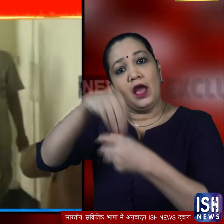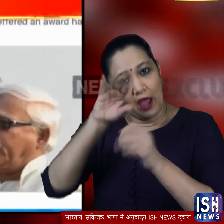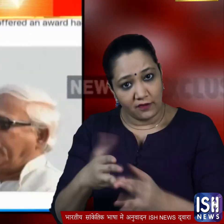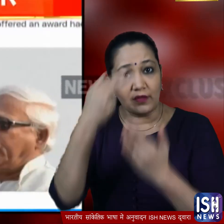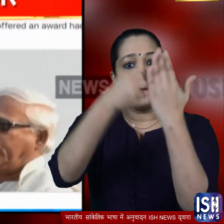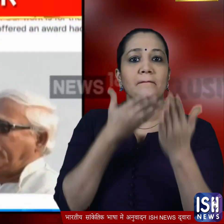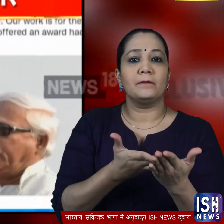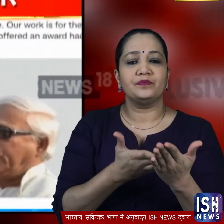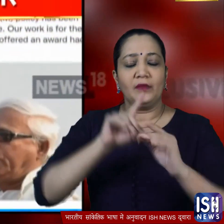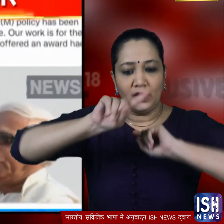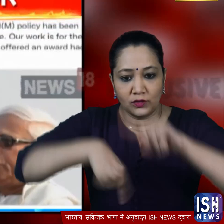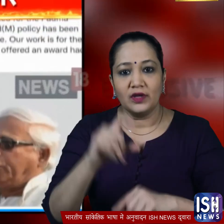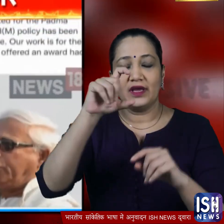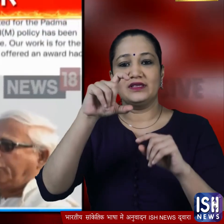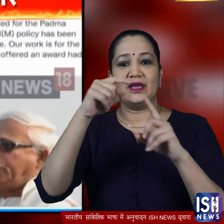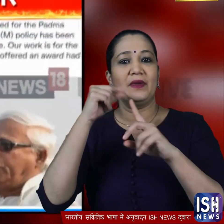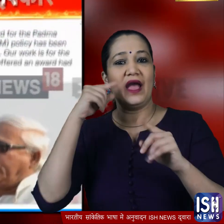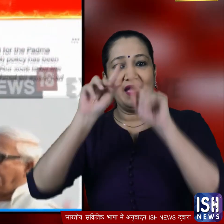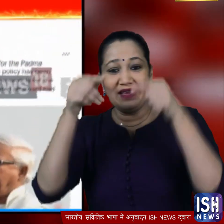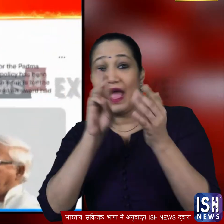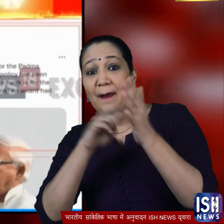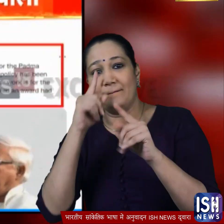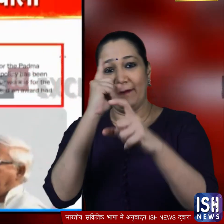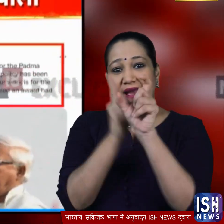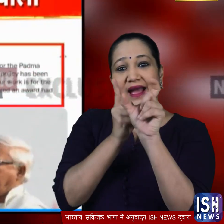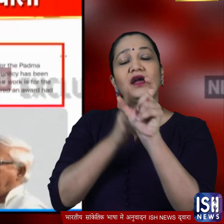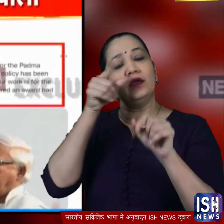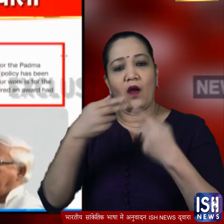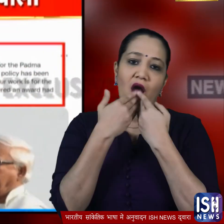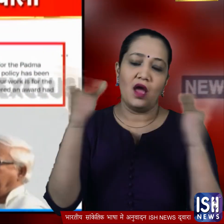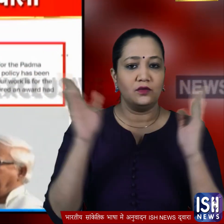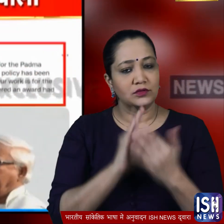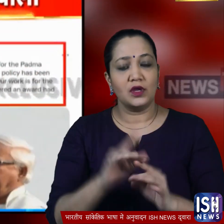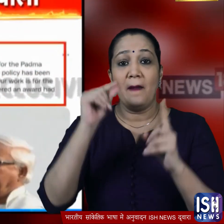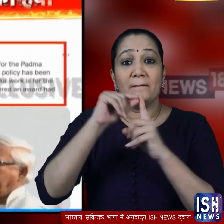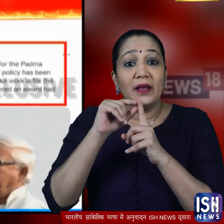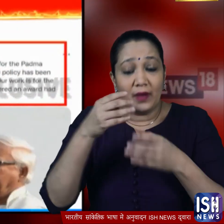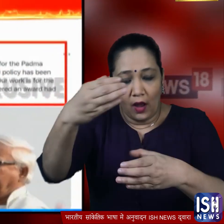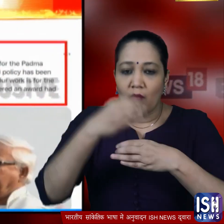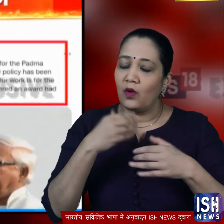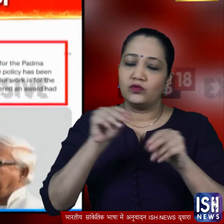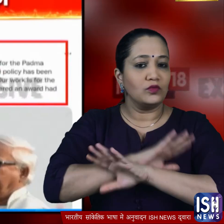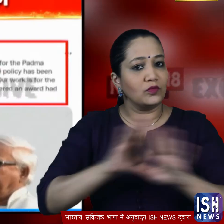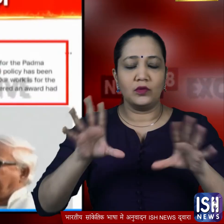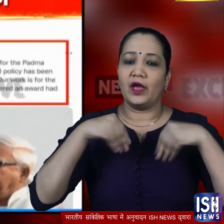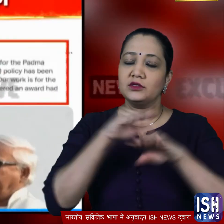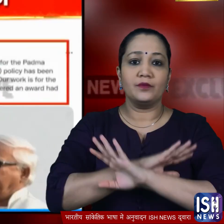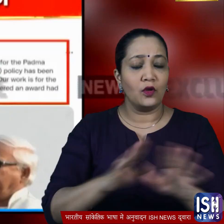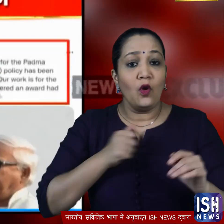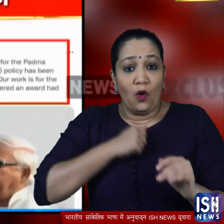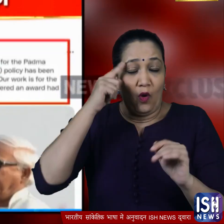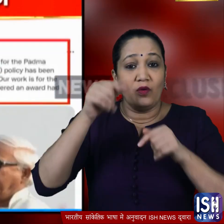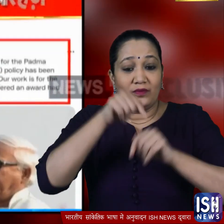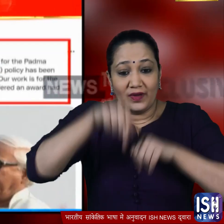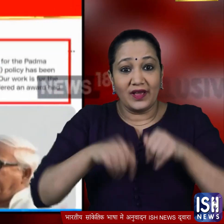नाम भी शामिल था। लेकिन अगले ही दिन सीपीआईएम के ट्विटर हैंडल पर ट्वीट करके ये जानकारी दी गई कि उन्होंने पद्म पुरस्कार लेने से इनकार कर दिया है, क्योंकि